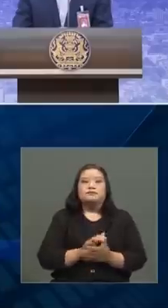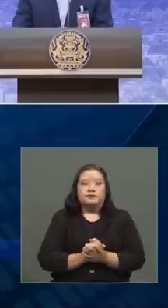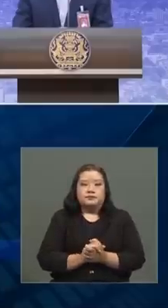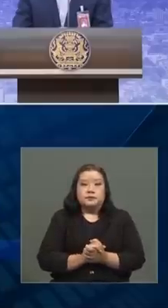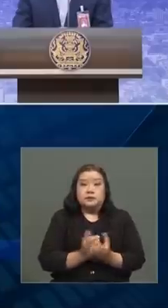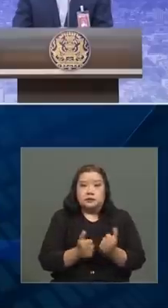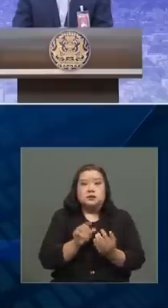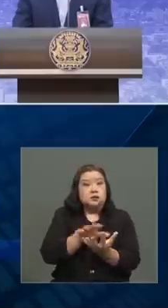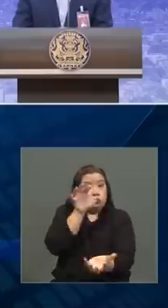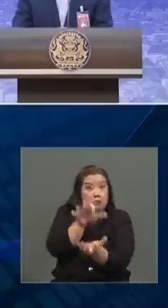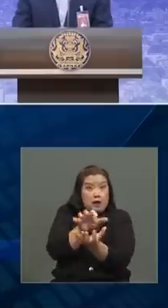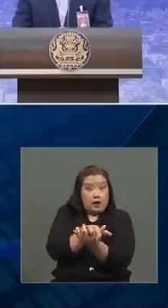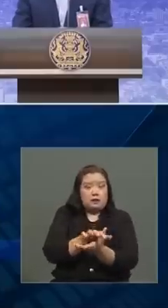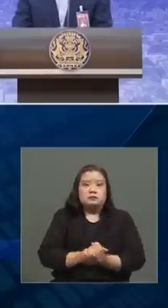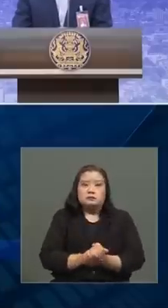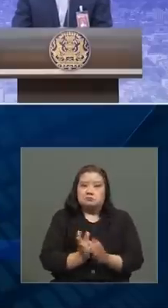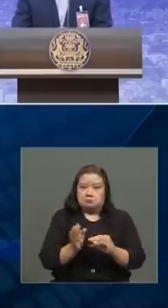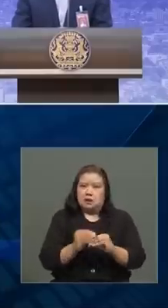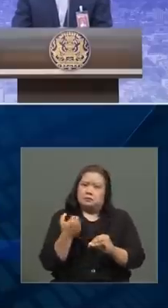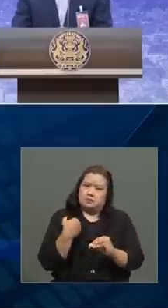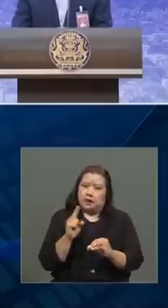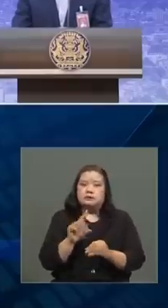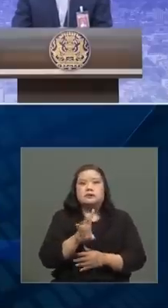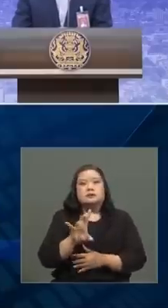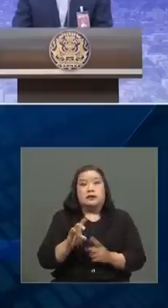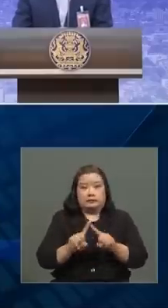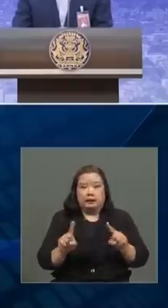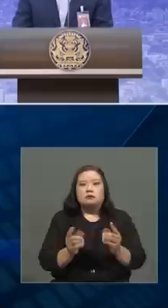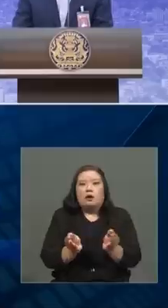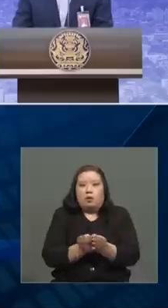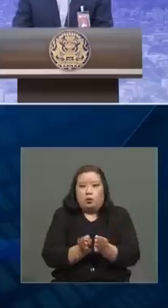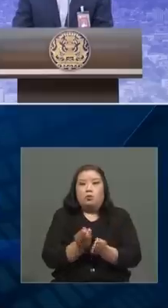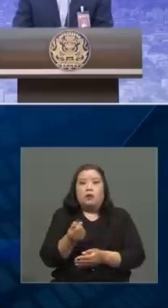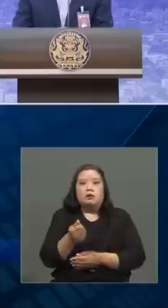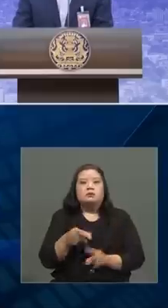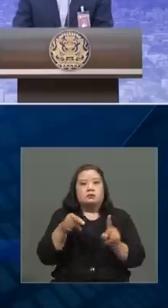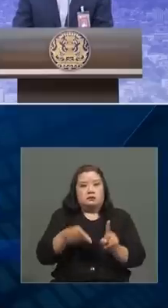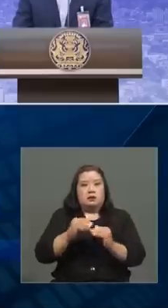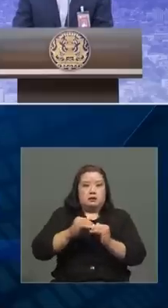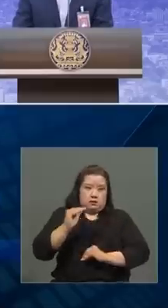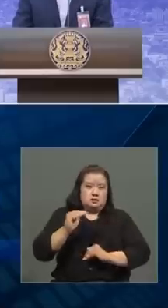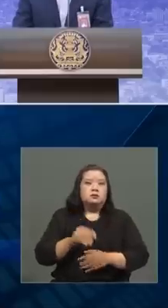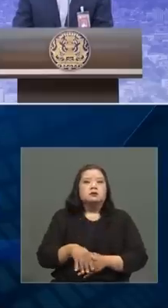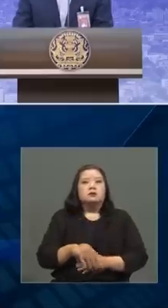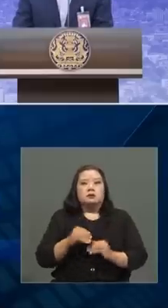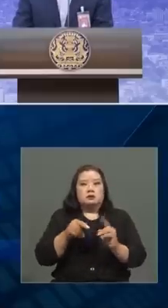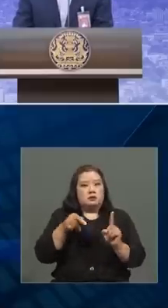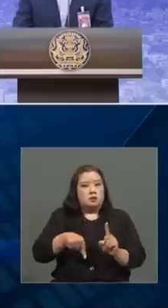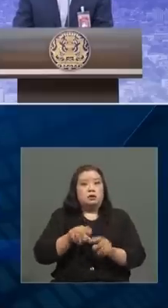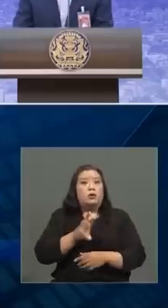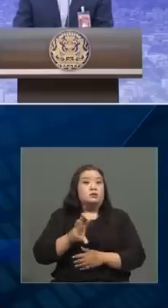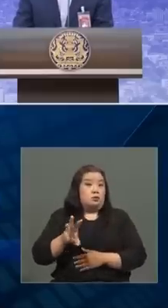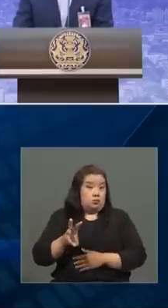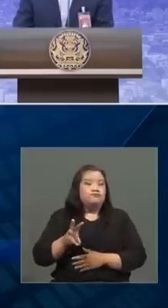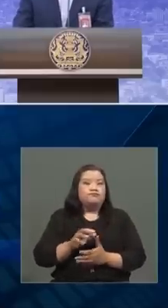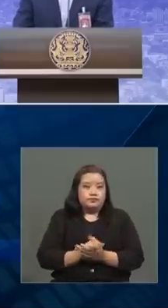ก็สมุทรปราการดีขึ้นจากเมื่อวานนี้เป็น 77นะครับแต่ถ้ายอดสะสมแต่ไปที่หลักพันไปแล้วนะครับ 1,000 66นะ